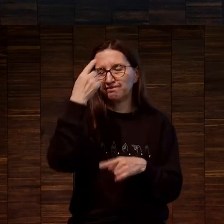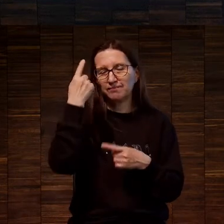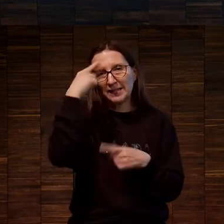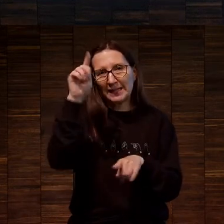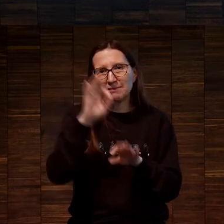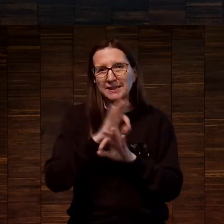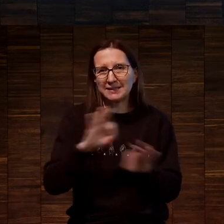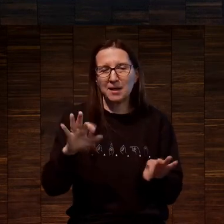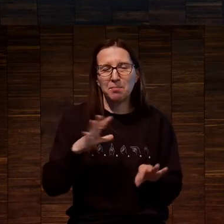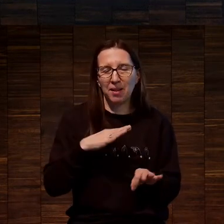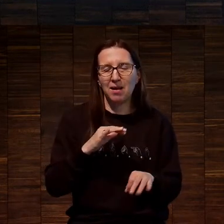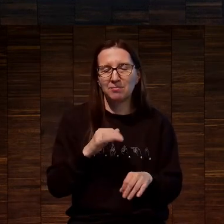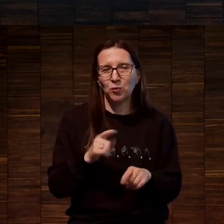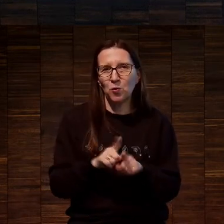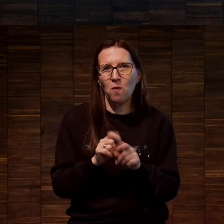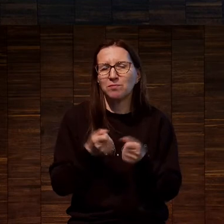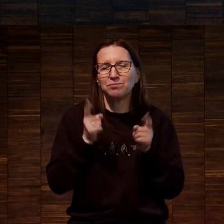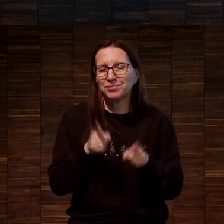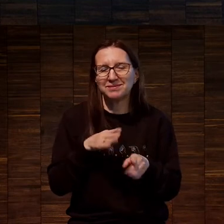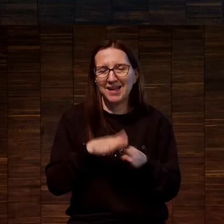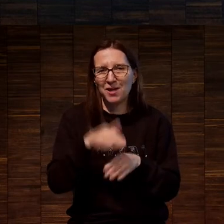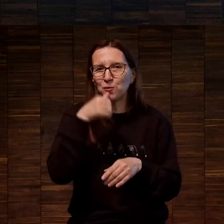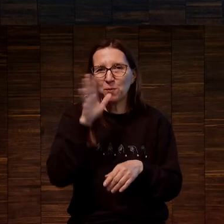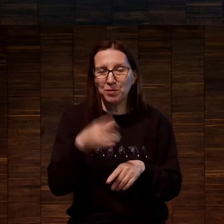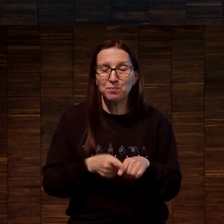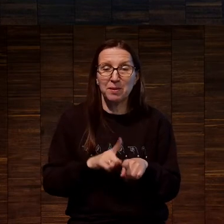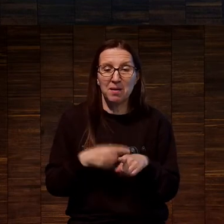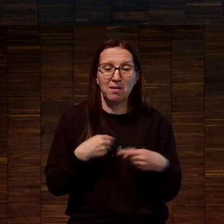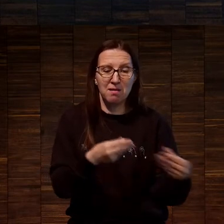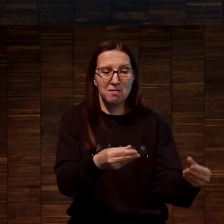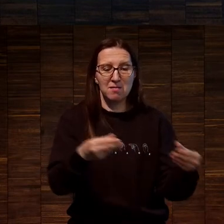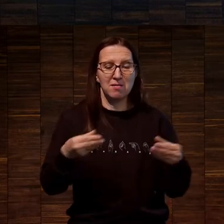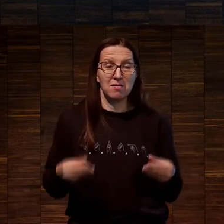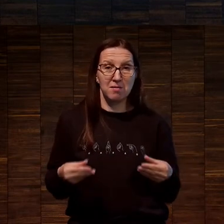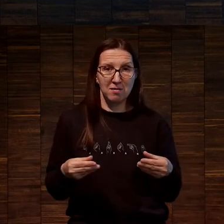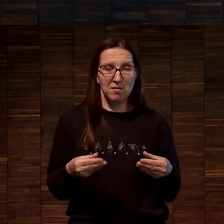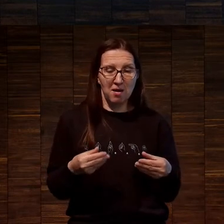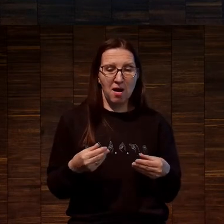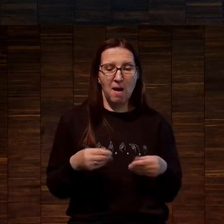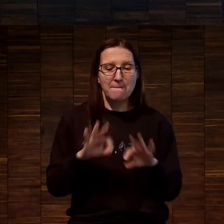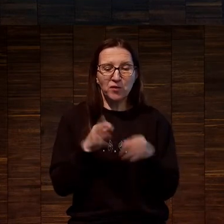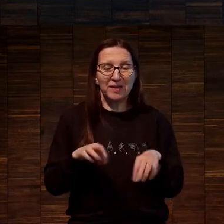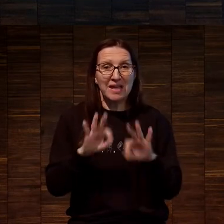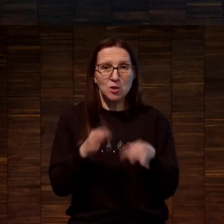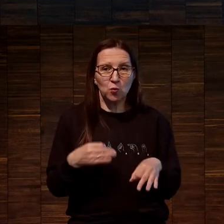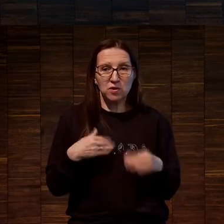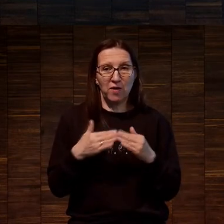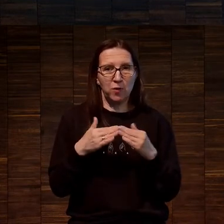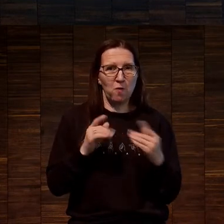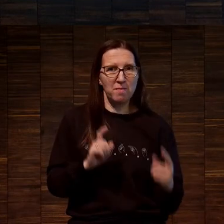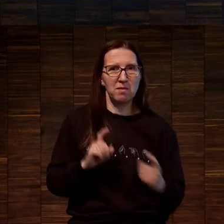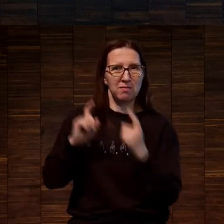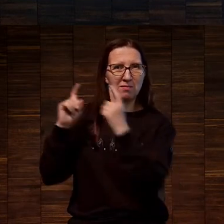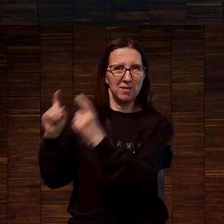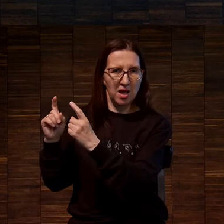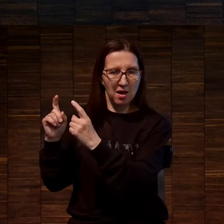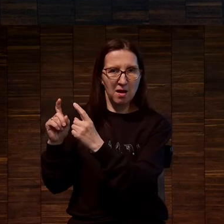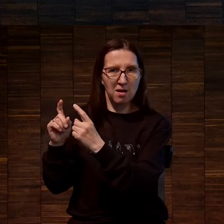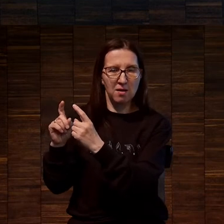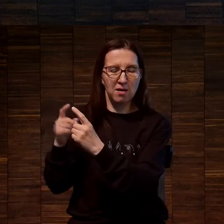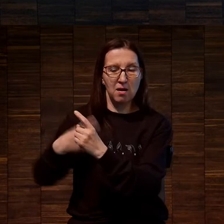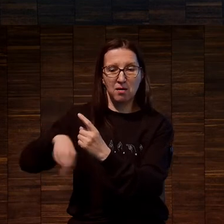превосходная утопическая идея, что, получив произведение искусства в свою квартиру, художник,